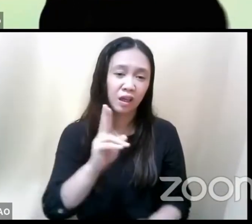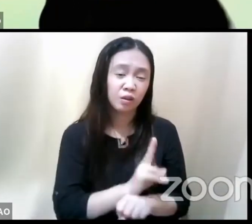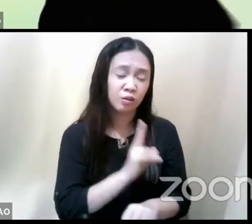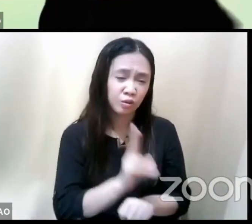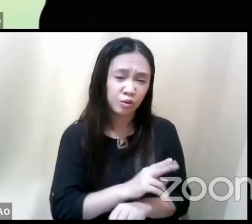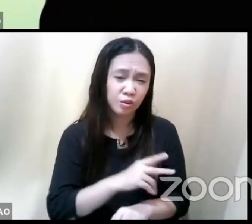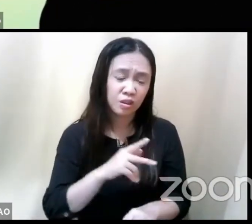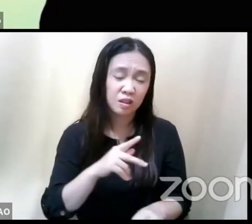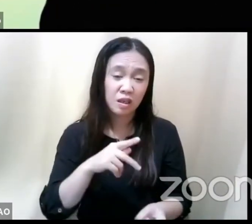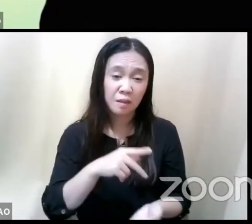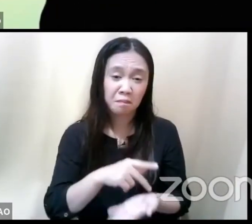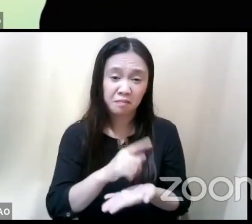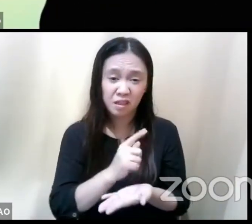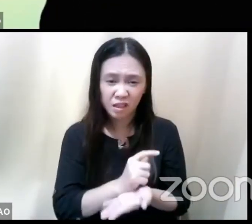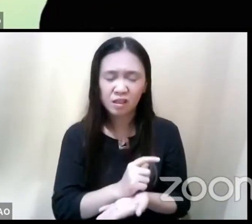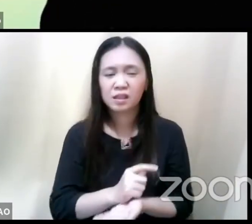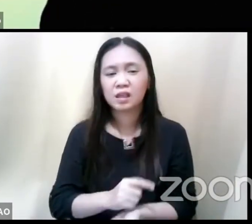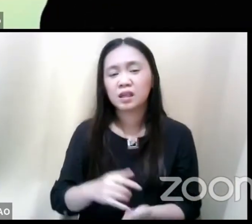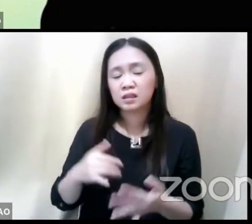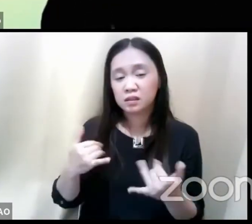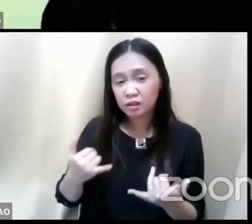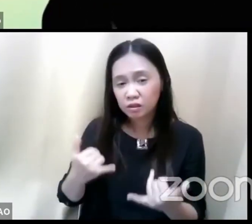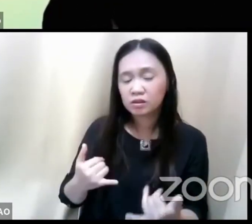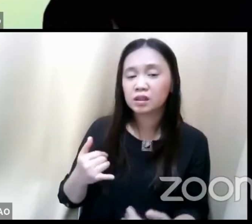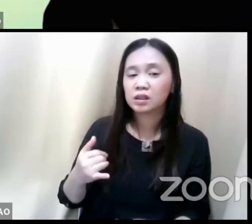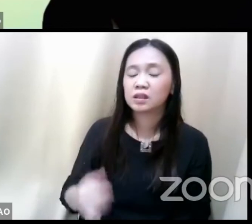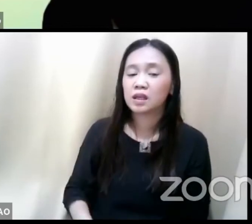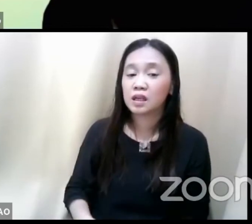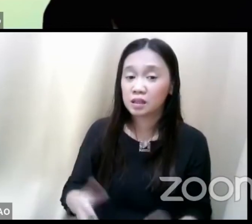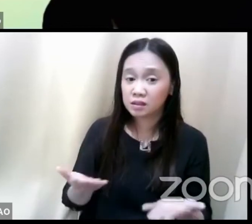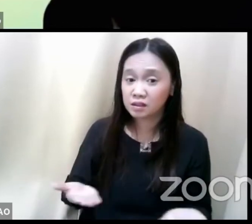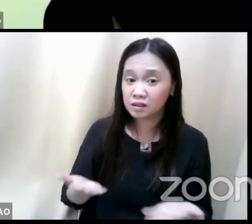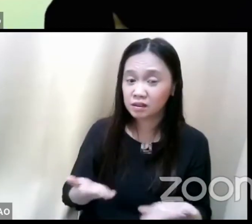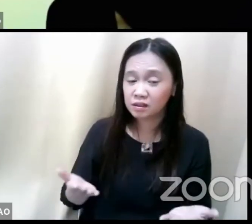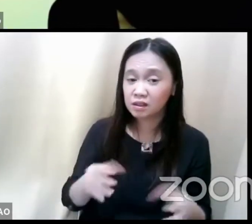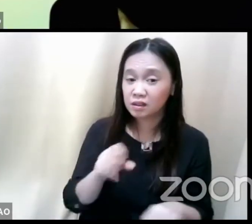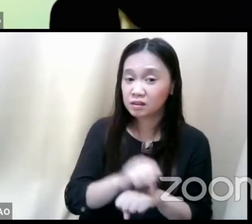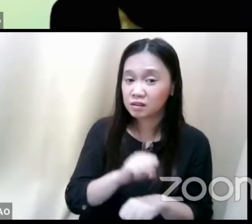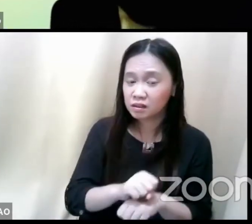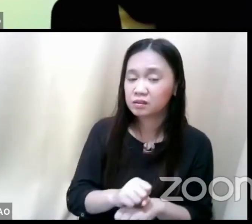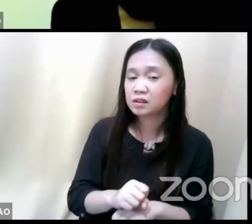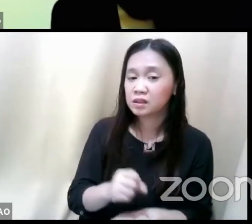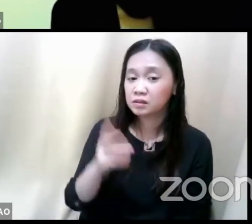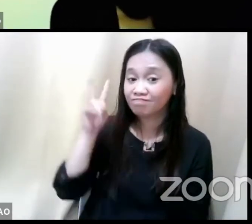trabaho. Andiyan na yung nabanggit ni Ma'am Gingy din, or even do sa yung video presentation about the